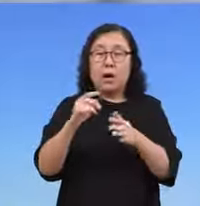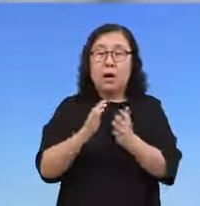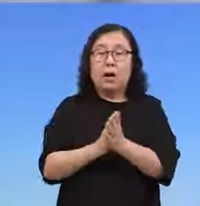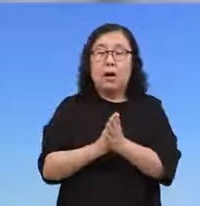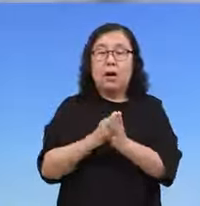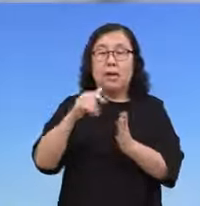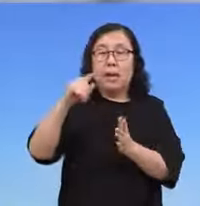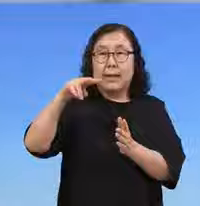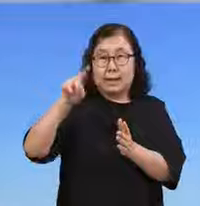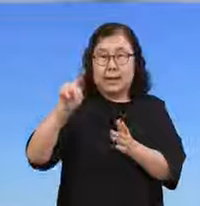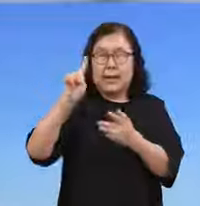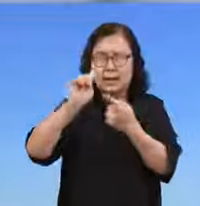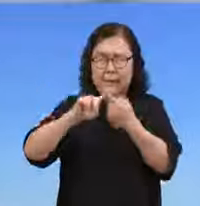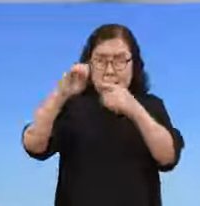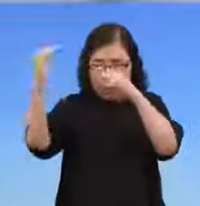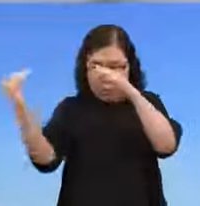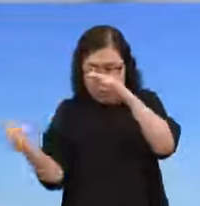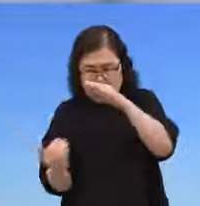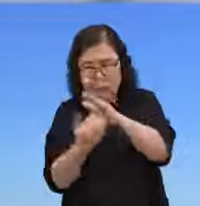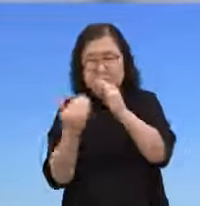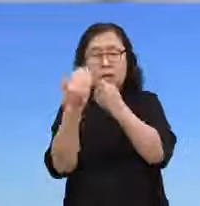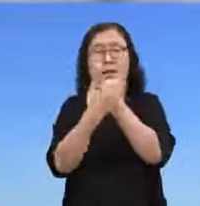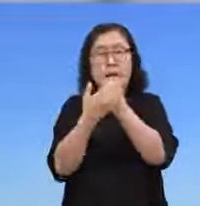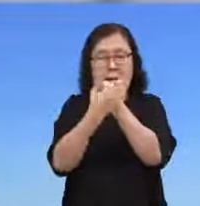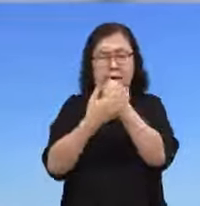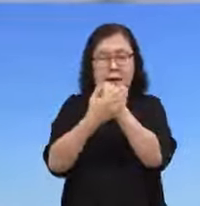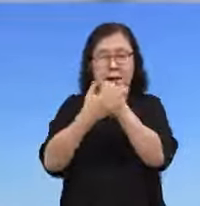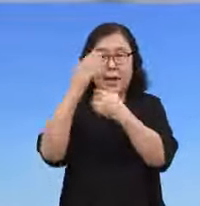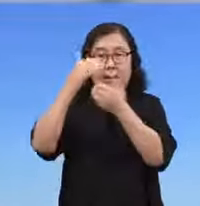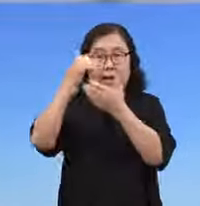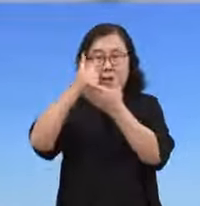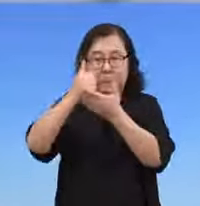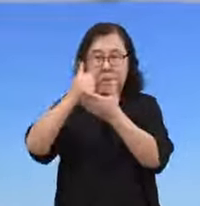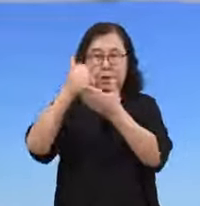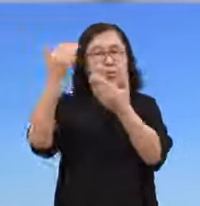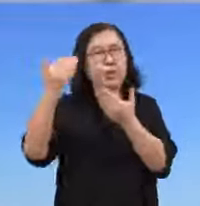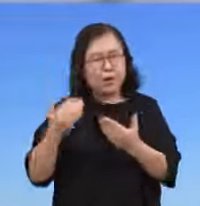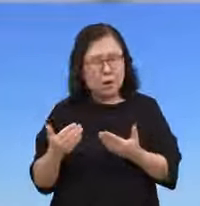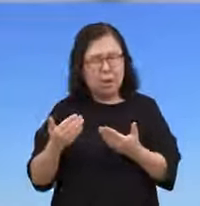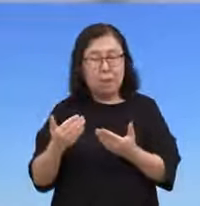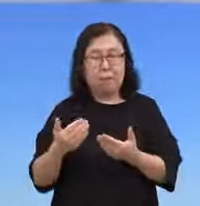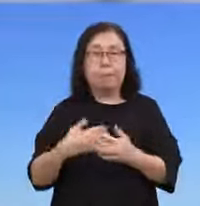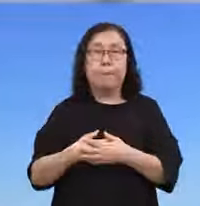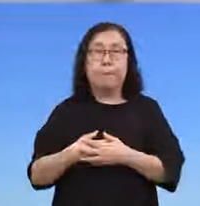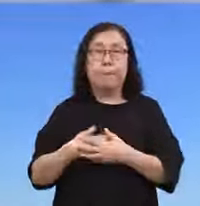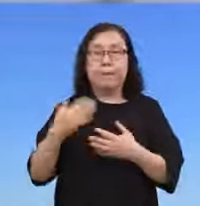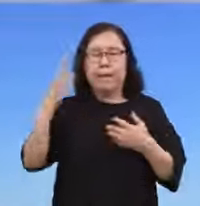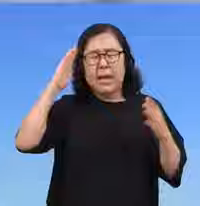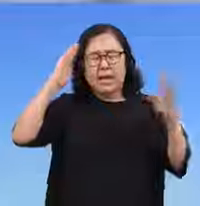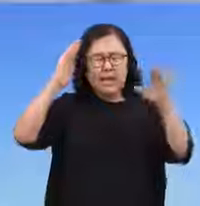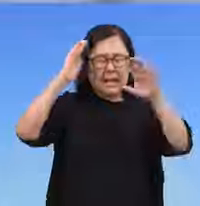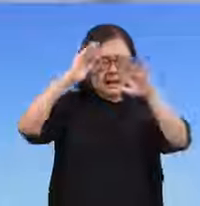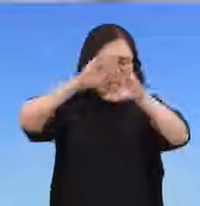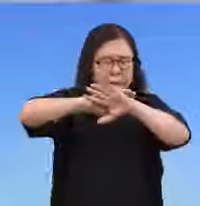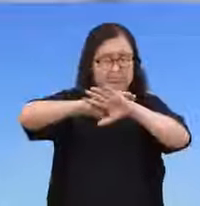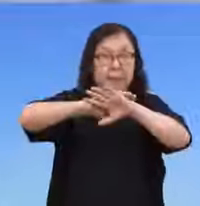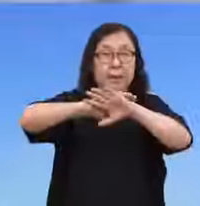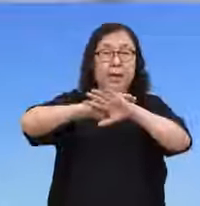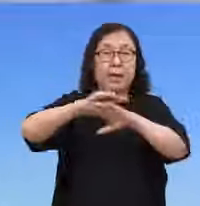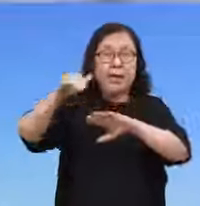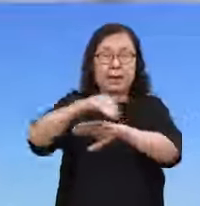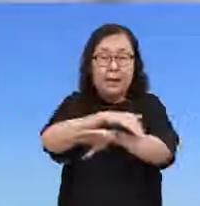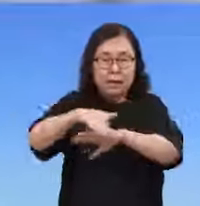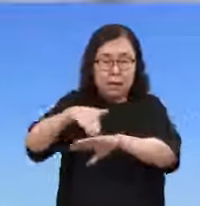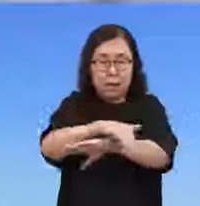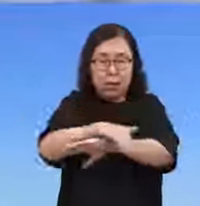가사가 그대로 구현되는 은혜로 인도해 주셨기 때문이에요. 한치 앞을 알 수 없던 캄캄한 밤에